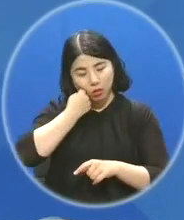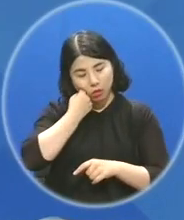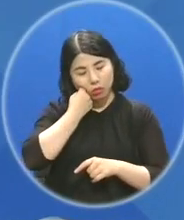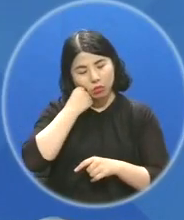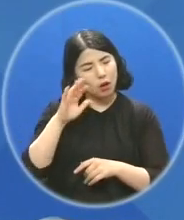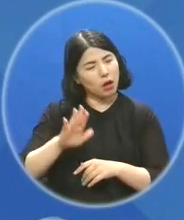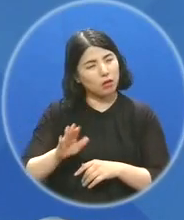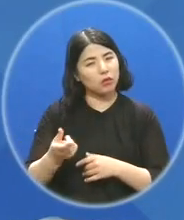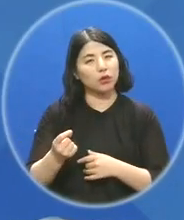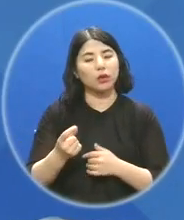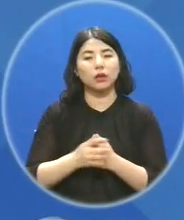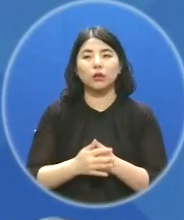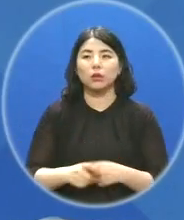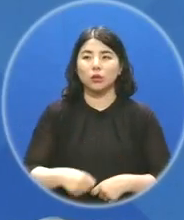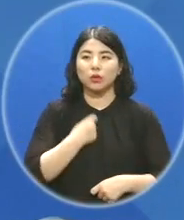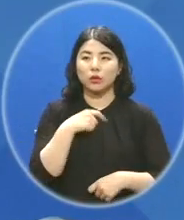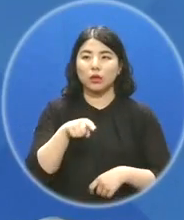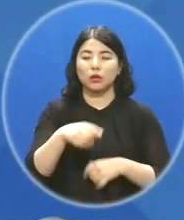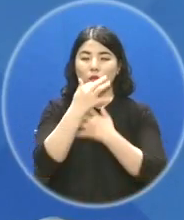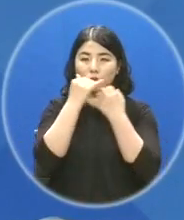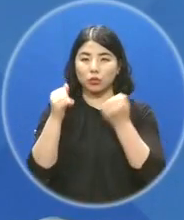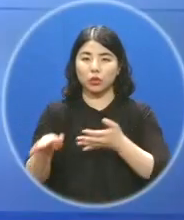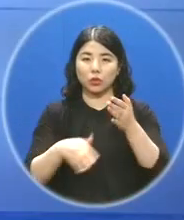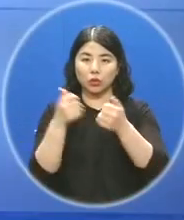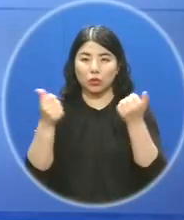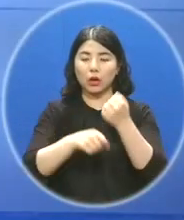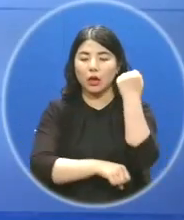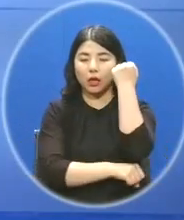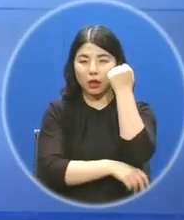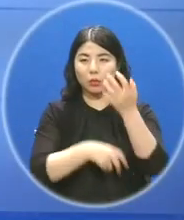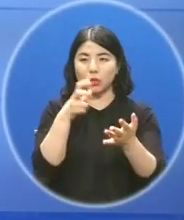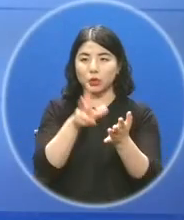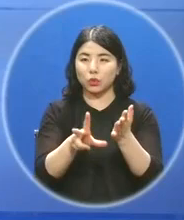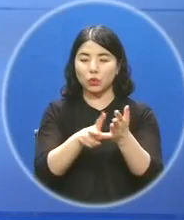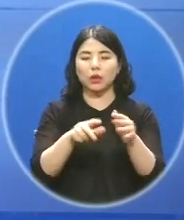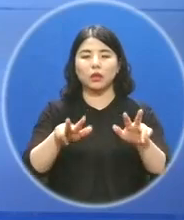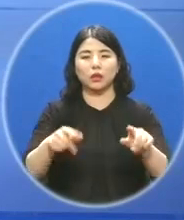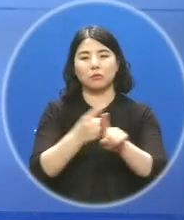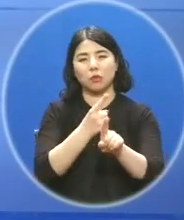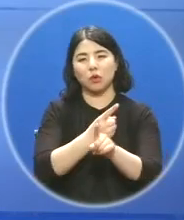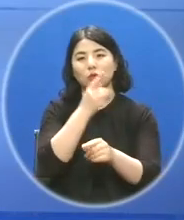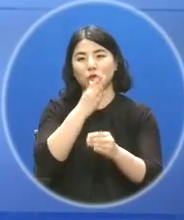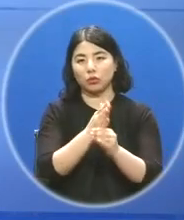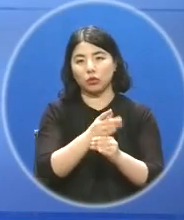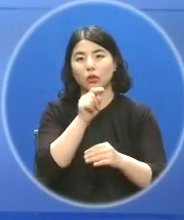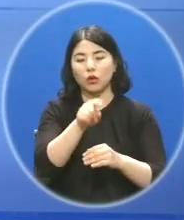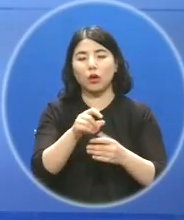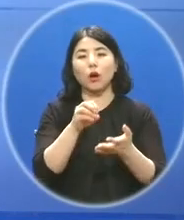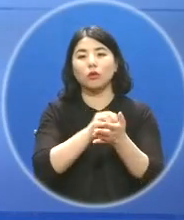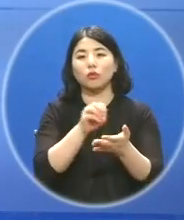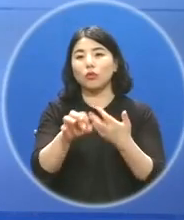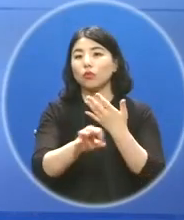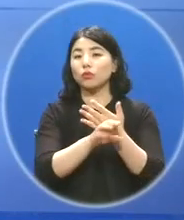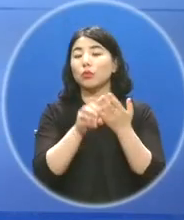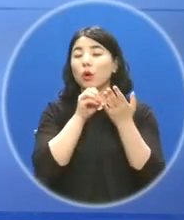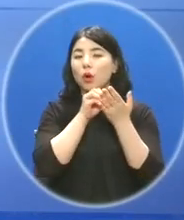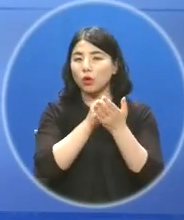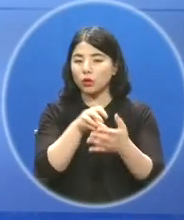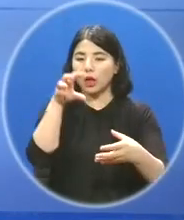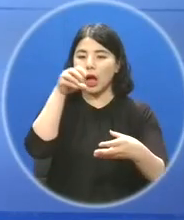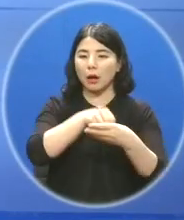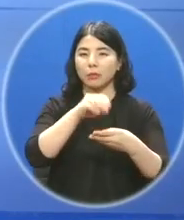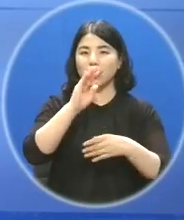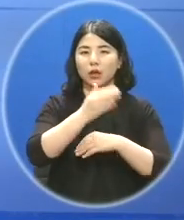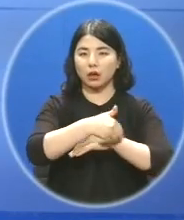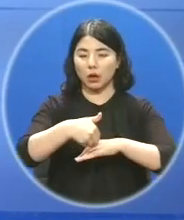않은데 사실 저희도 그 지금 그 충청북도의회 기본 조례를 지금 한번 손을 보고 있습니다 네네. 손을 보고 있는데 거기에 후보 등록제를 지금 이제 그 산입을 하려고 해요